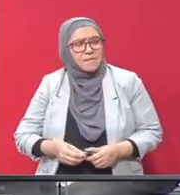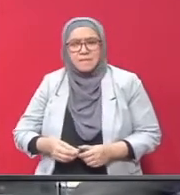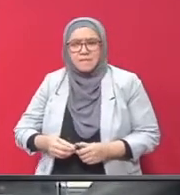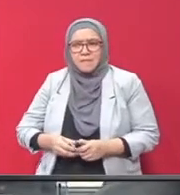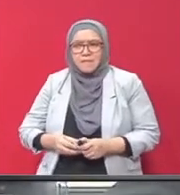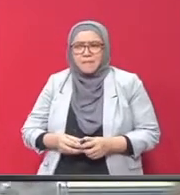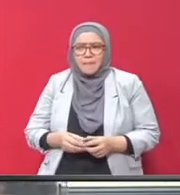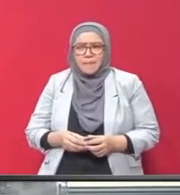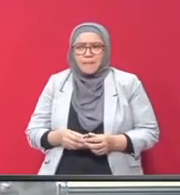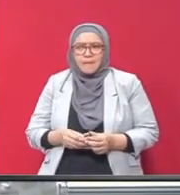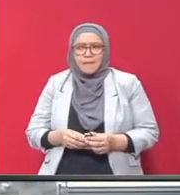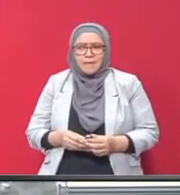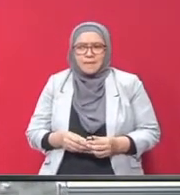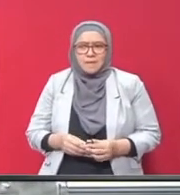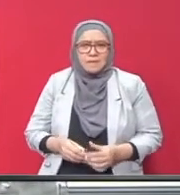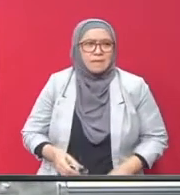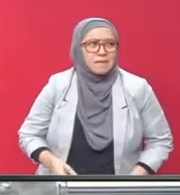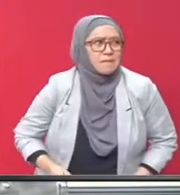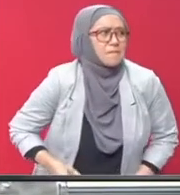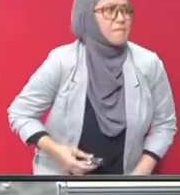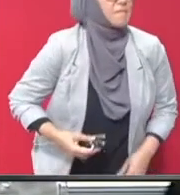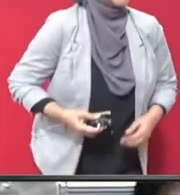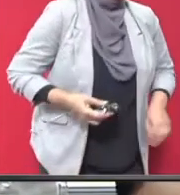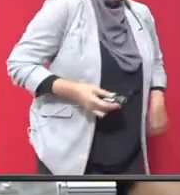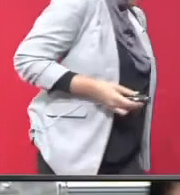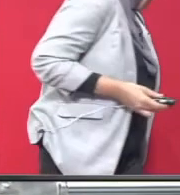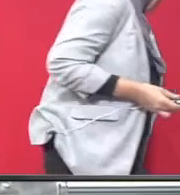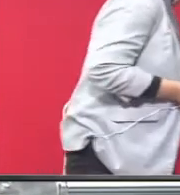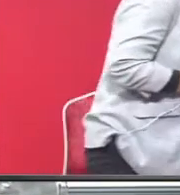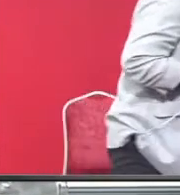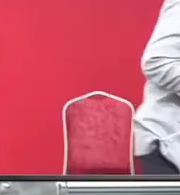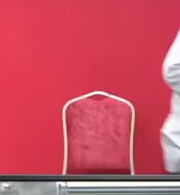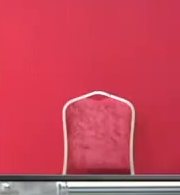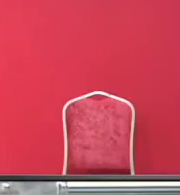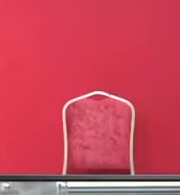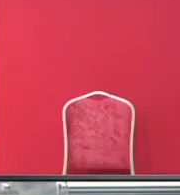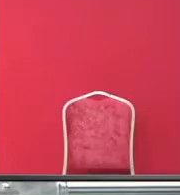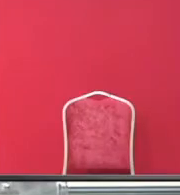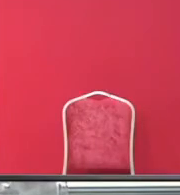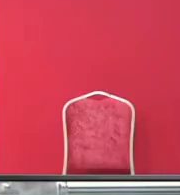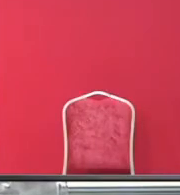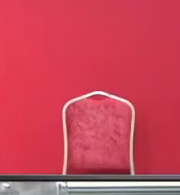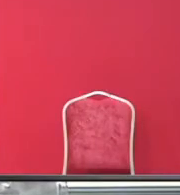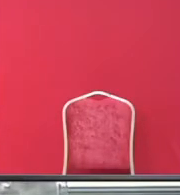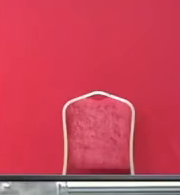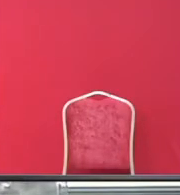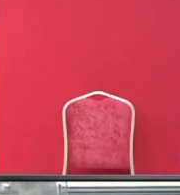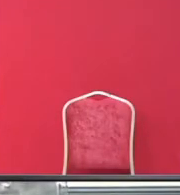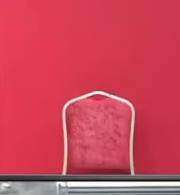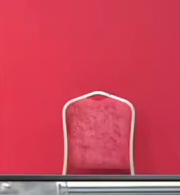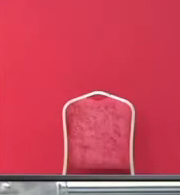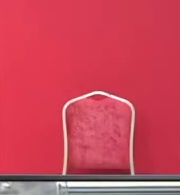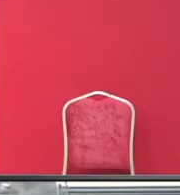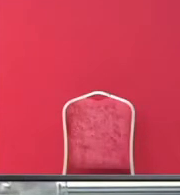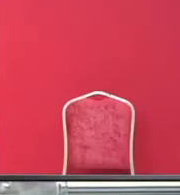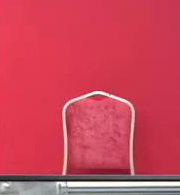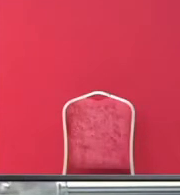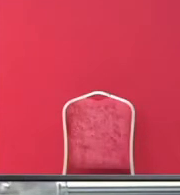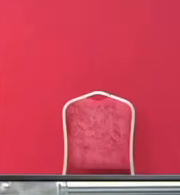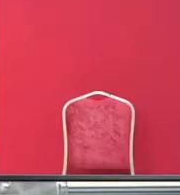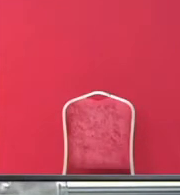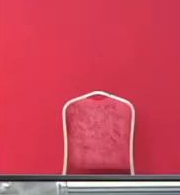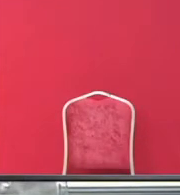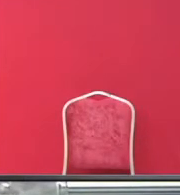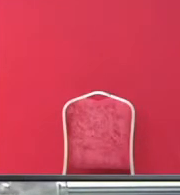menerima sebanyak 345 Kise Edward terhadap majikan mengenai bayaran di bawah